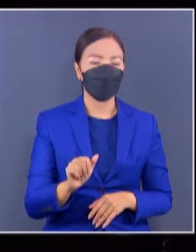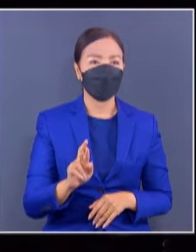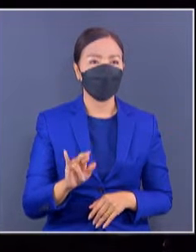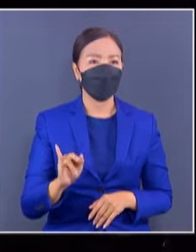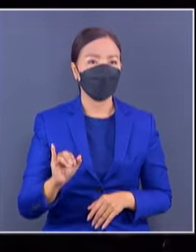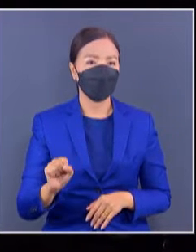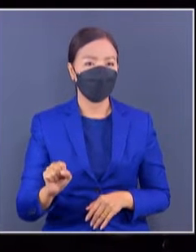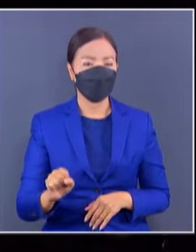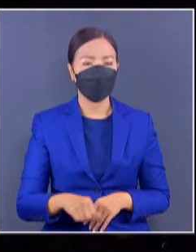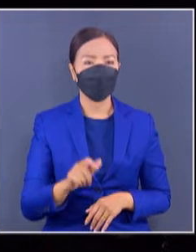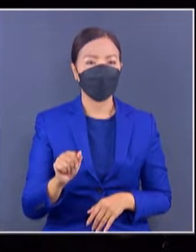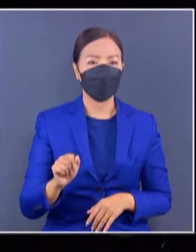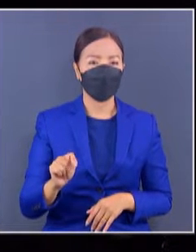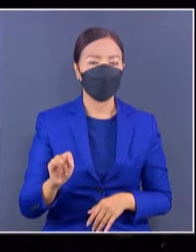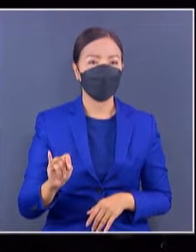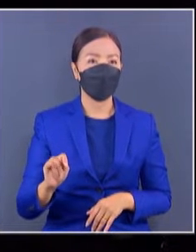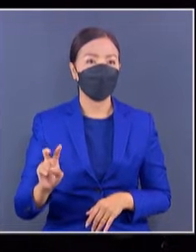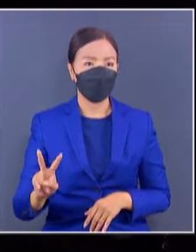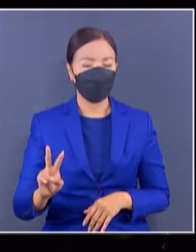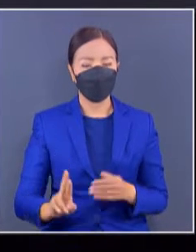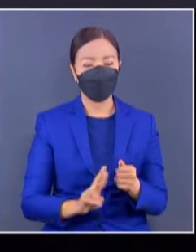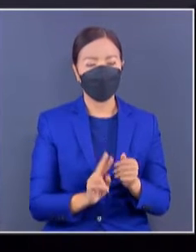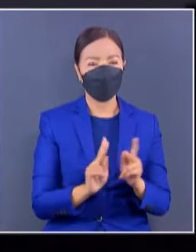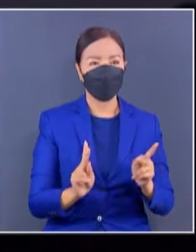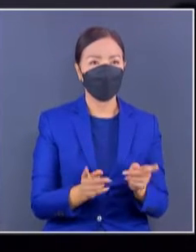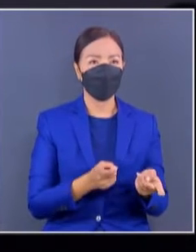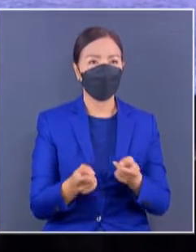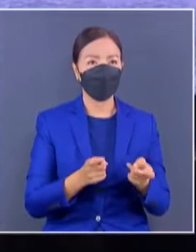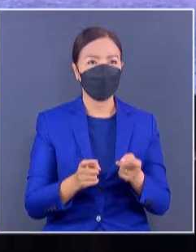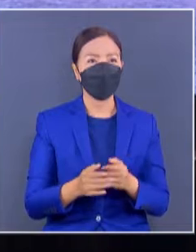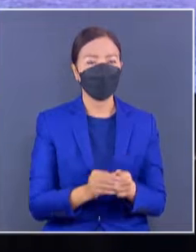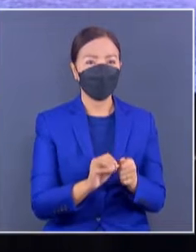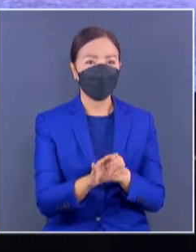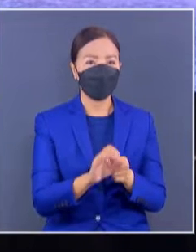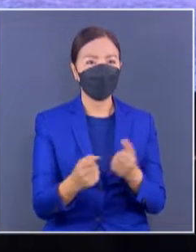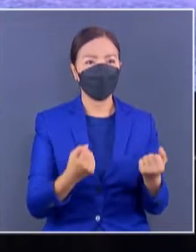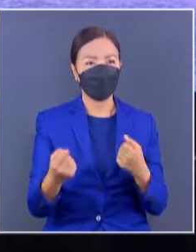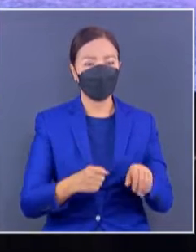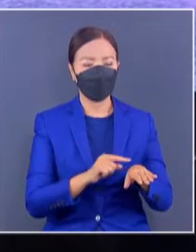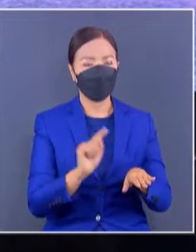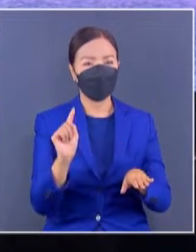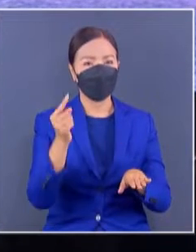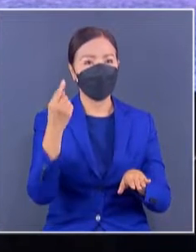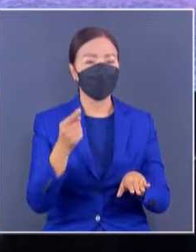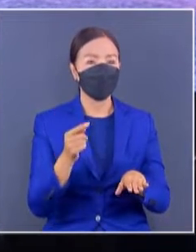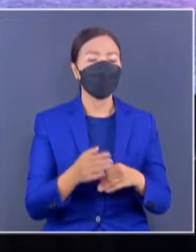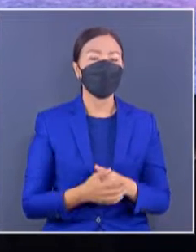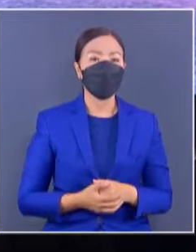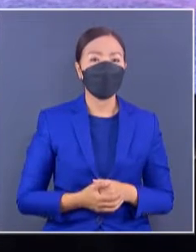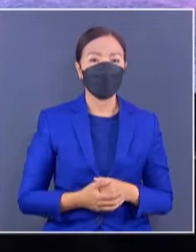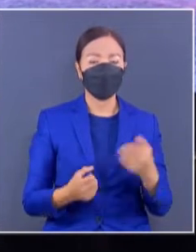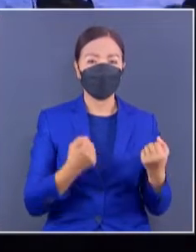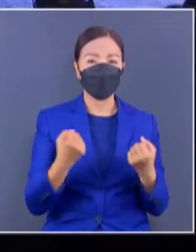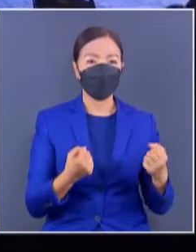นะครับโดยมีนายสุรศักดิ์สุดทองวันรองกรรมการผู้จัดการใหญ่เป็นผู้แนะนำรถรุ่นใหม่นี้ครับภายใต้ Concept